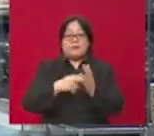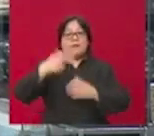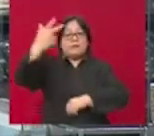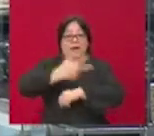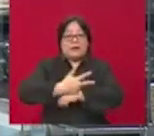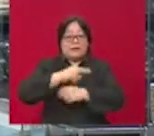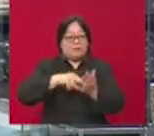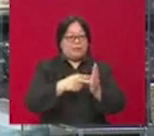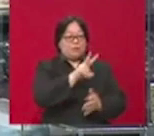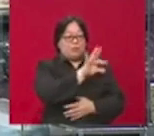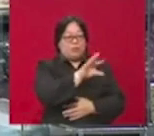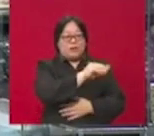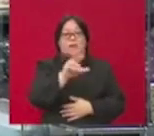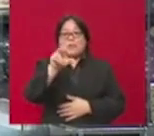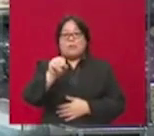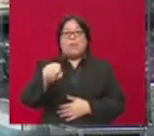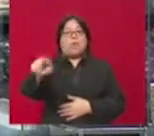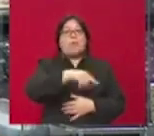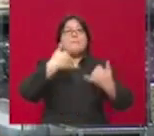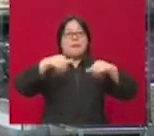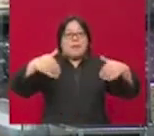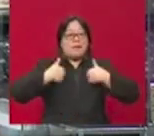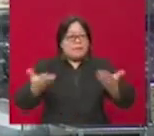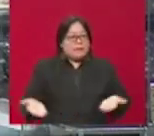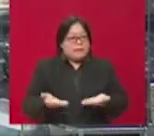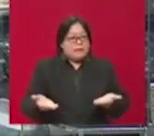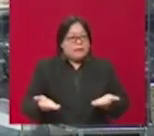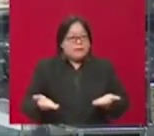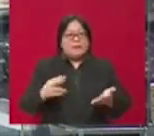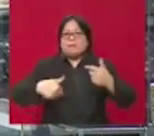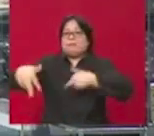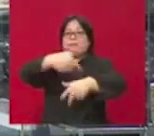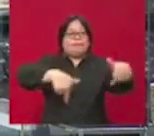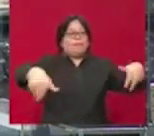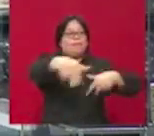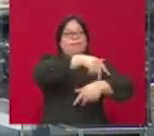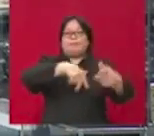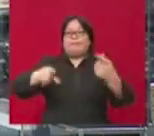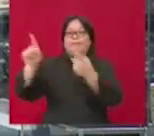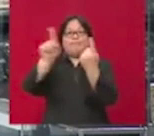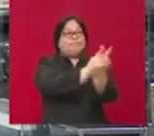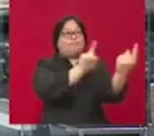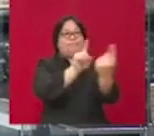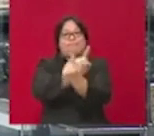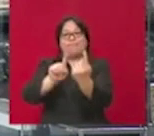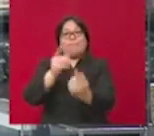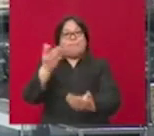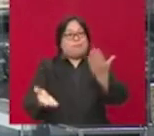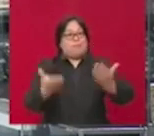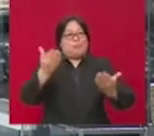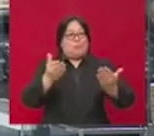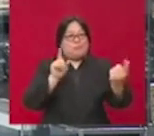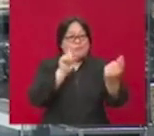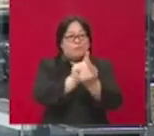hari bermakna 29 dan 30 mereka masih berada di sini dan berlegah bertemu antara satu sama lain, mungkin berselisih dengan